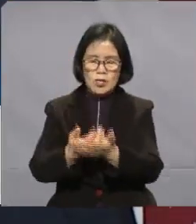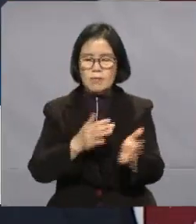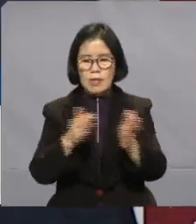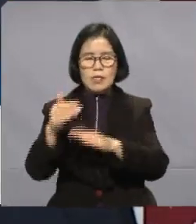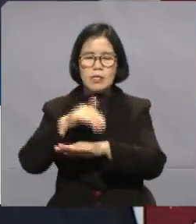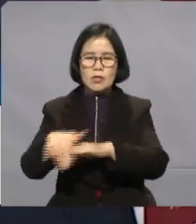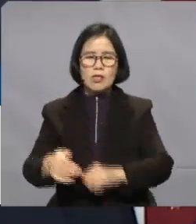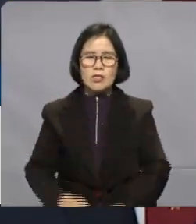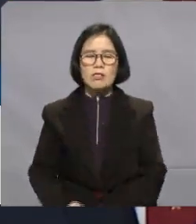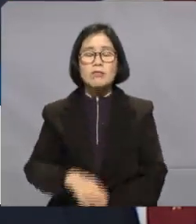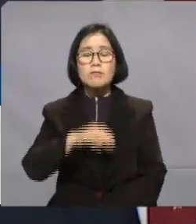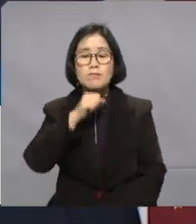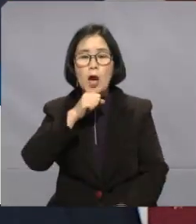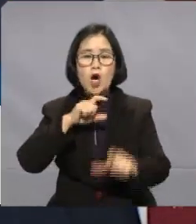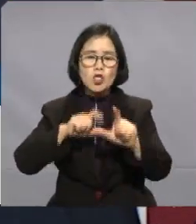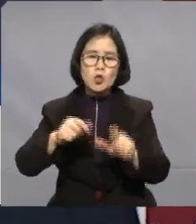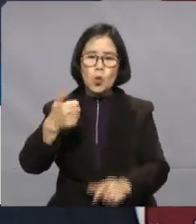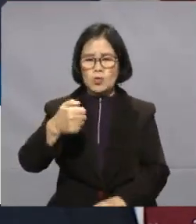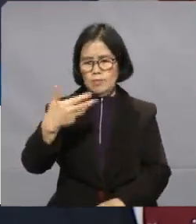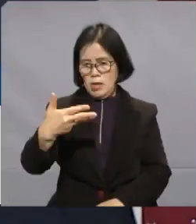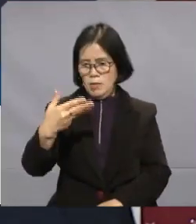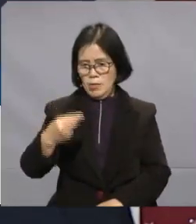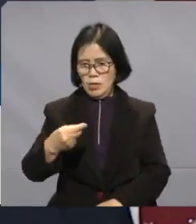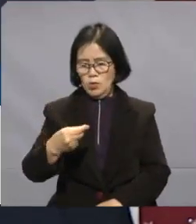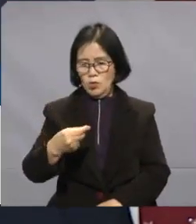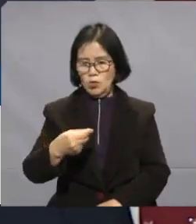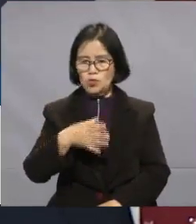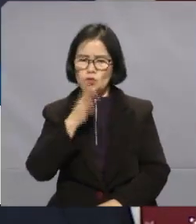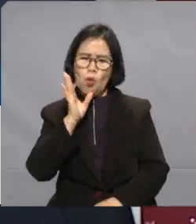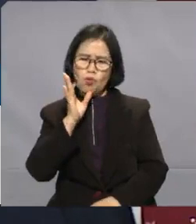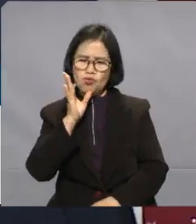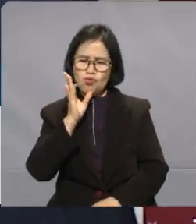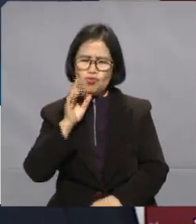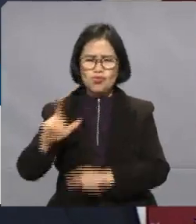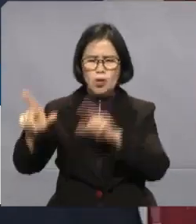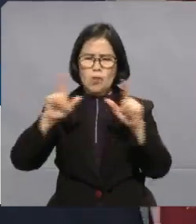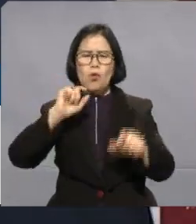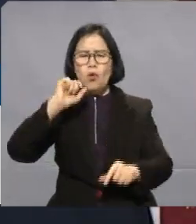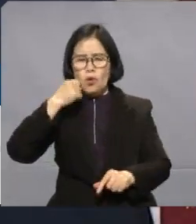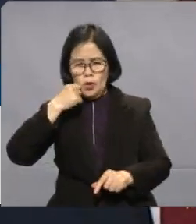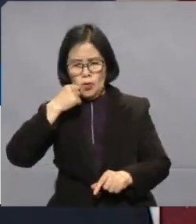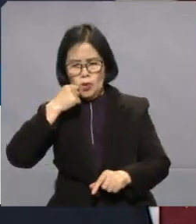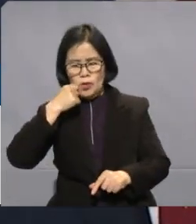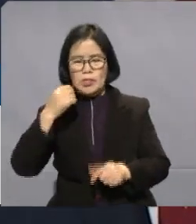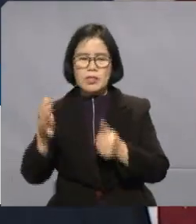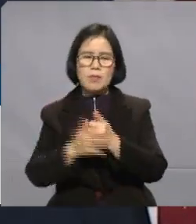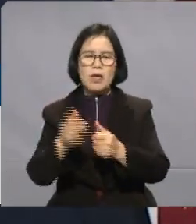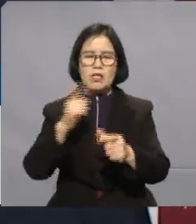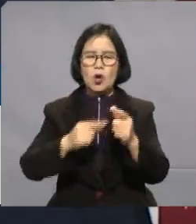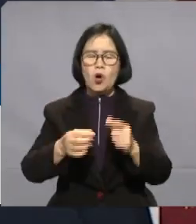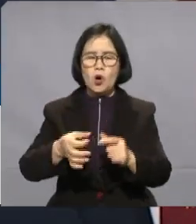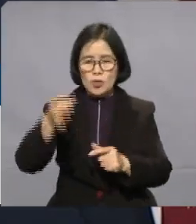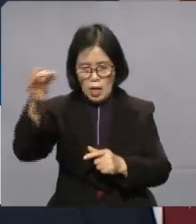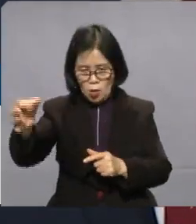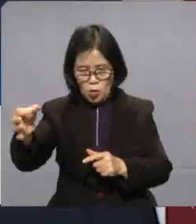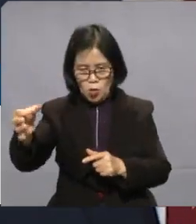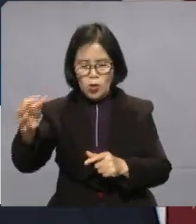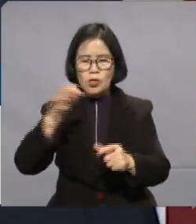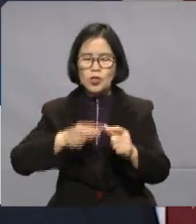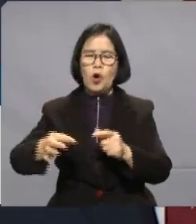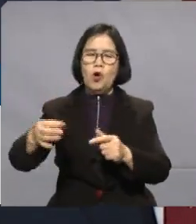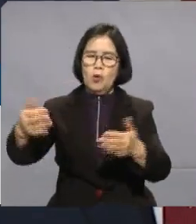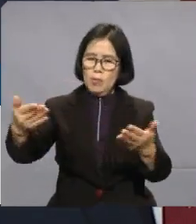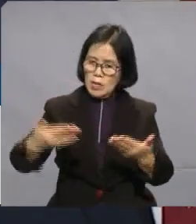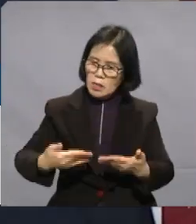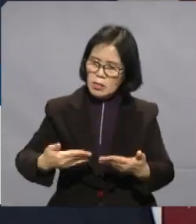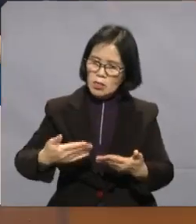평균 58만 원으로서는 충분한 노후 보장이 되지 않는다. 그래서 더 내고 더 받는 방향으로 가는